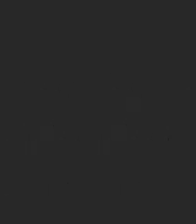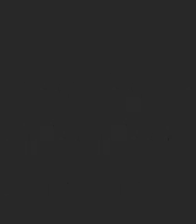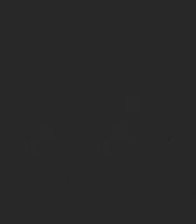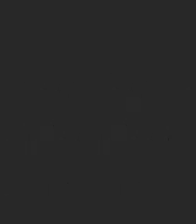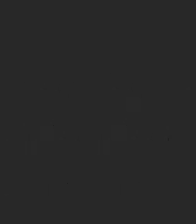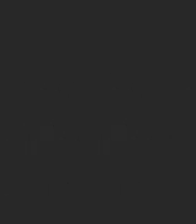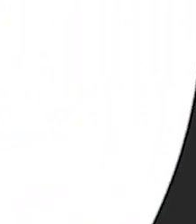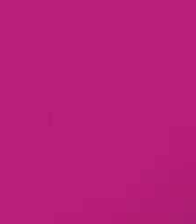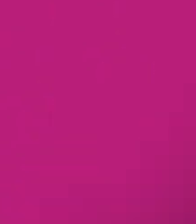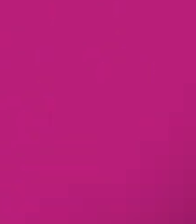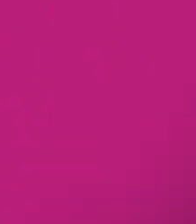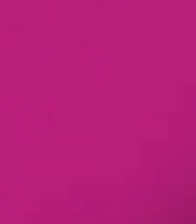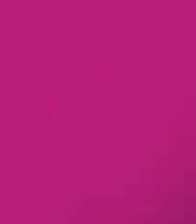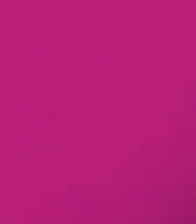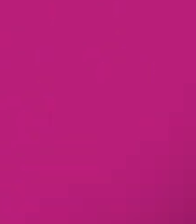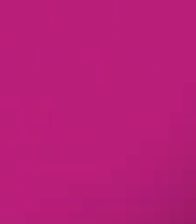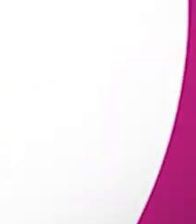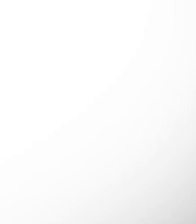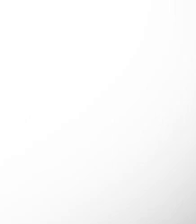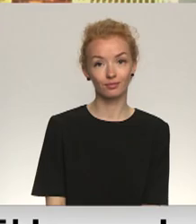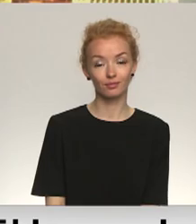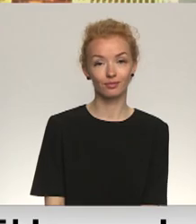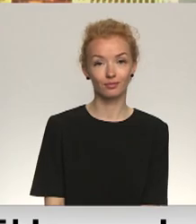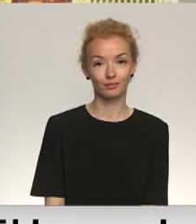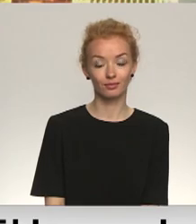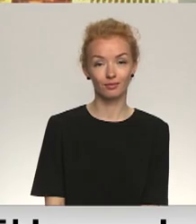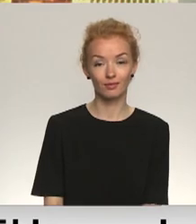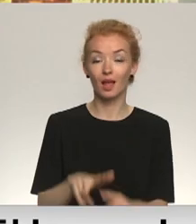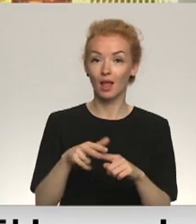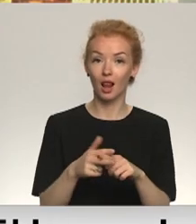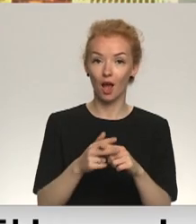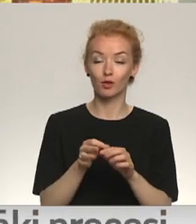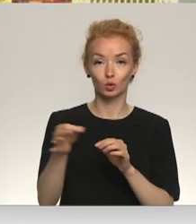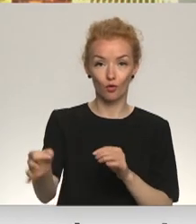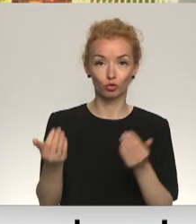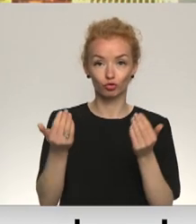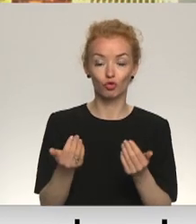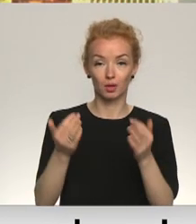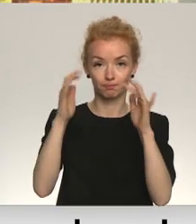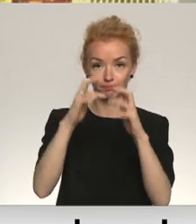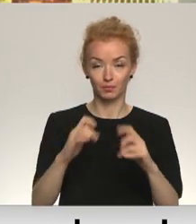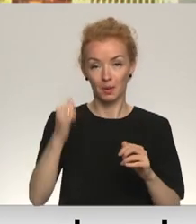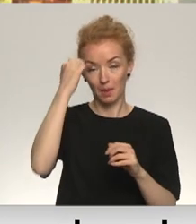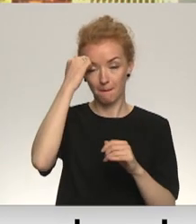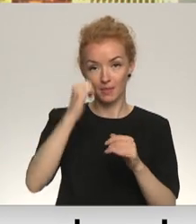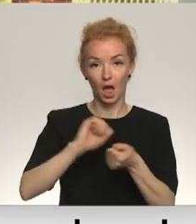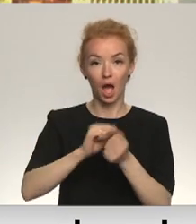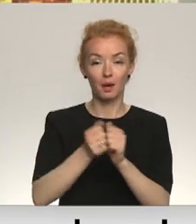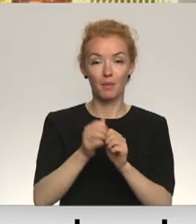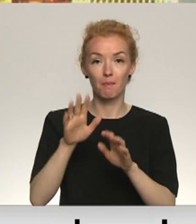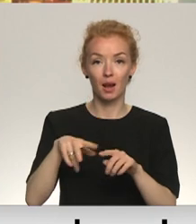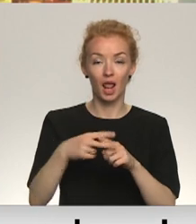Re, viss ēters ir te! Jelgavas novadā šorīt demontēts piemiņas akmens, kas vēstīja par